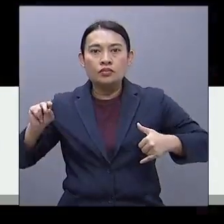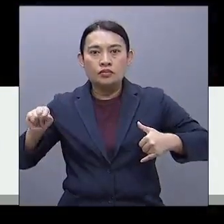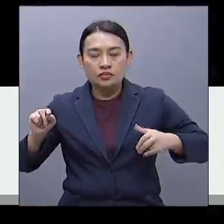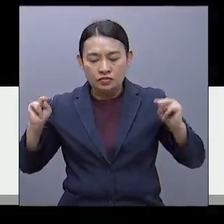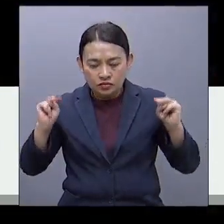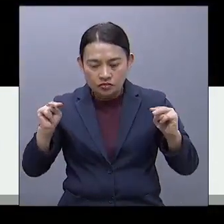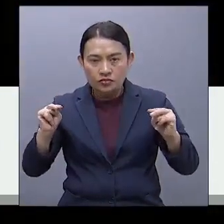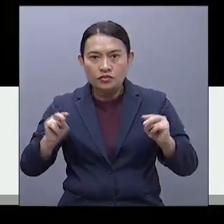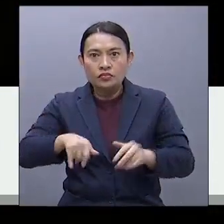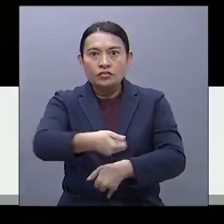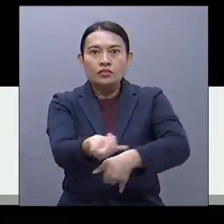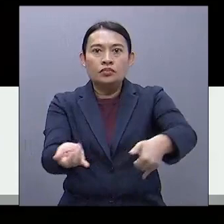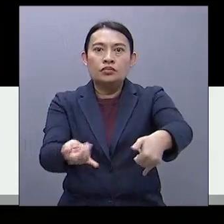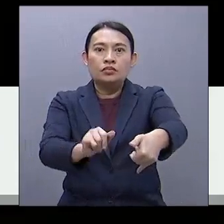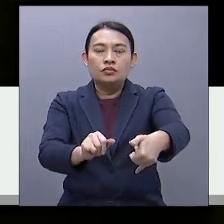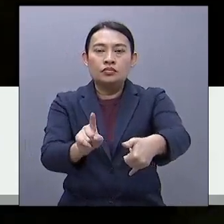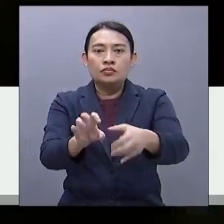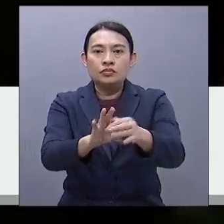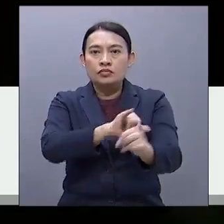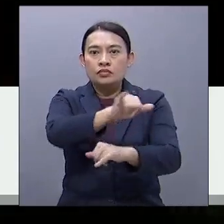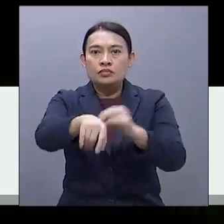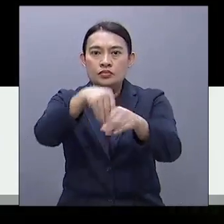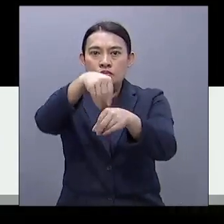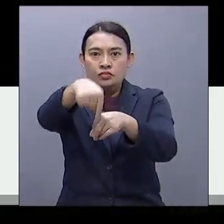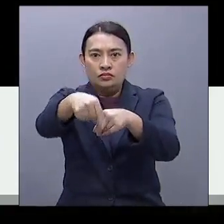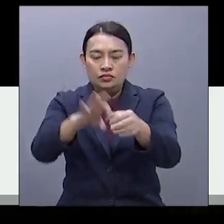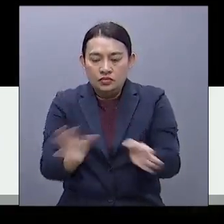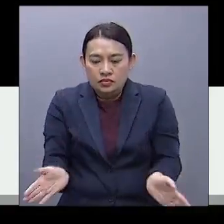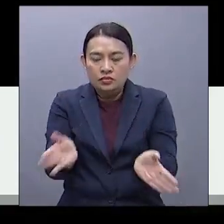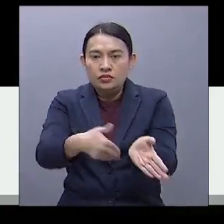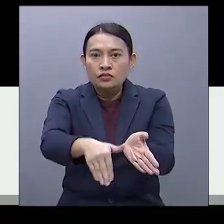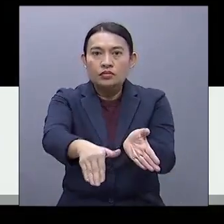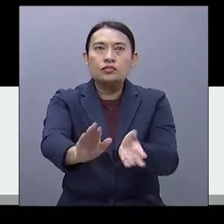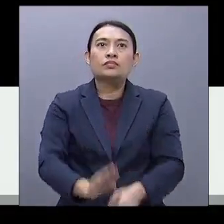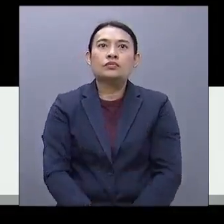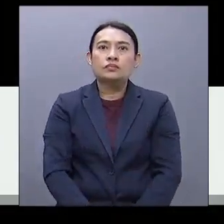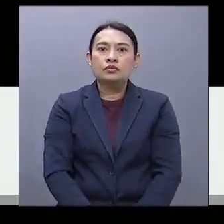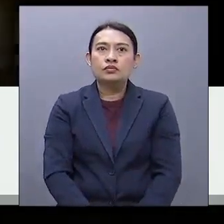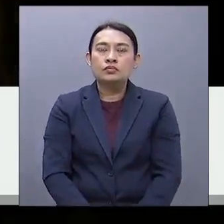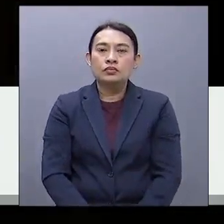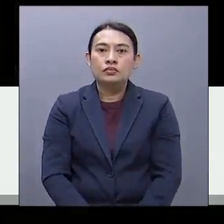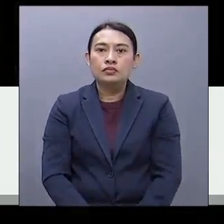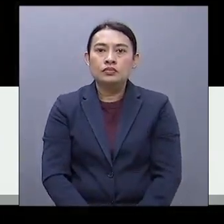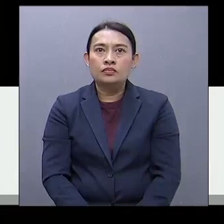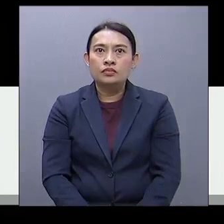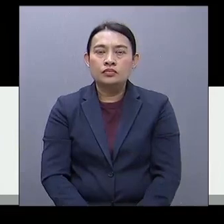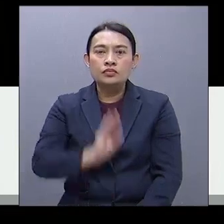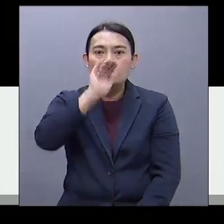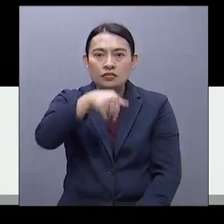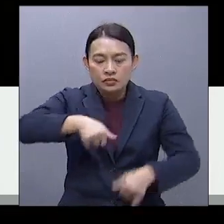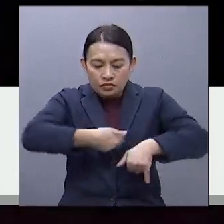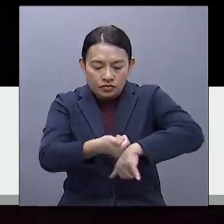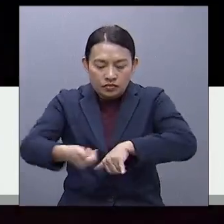ผลักดันช้างป่าที่หนีน้ำป่ามาอาศัยอยู่ในพื้นที่อุทยานเบื้องต้นทราบว่ามีโขลงช้างป่า